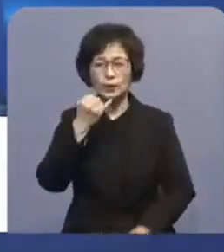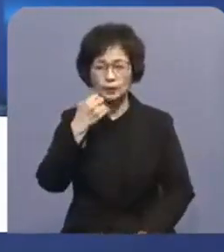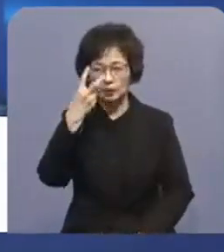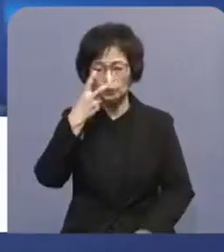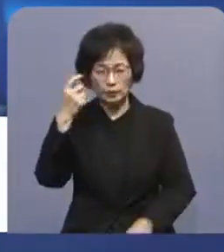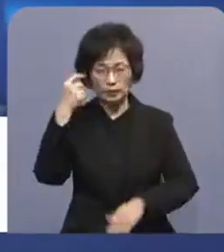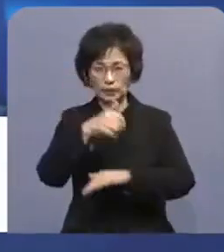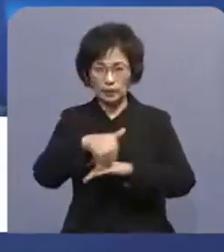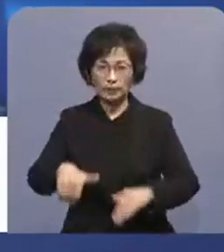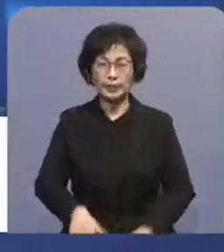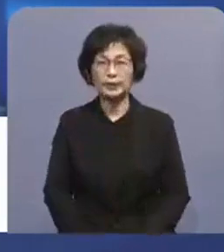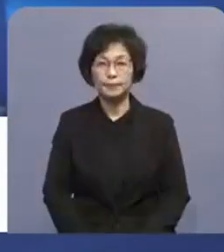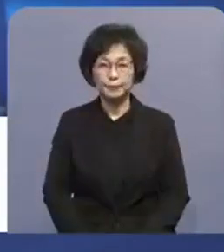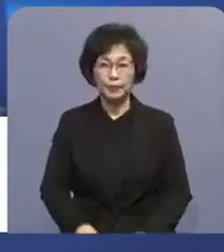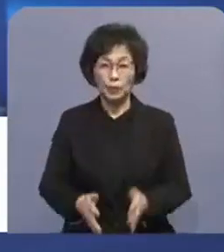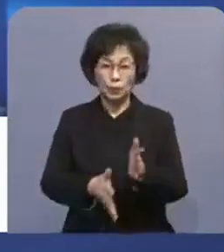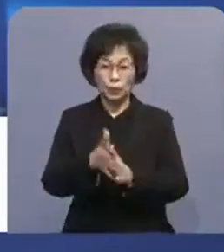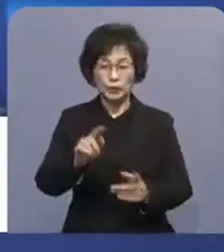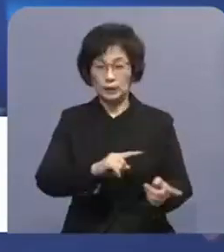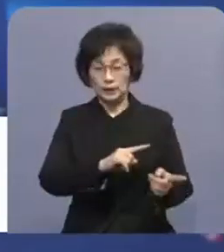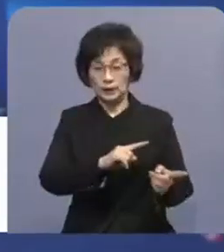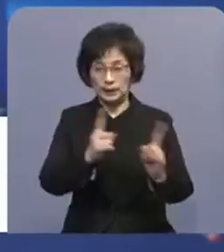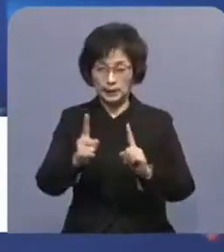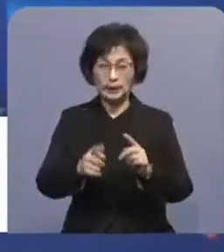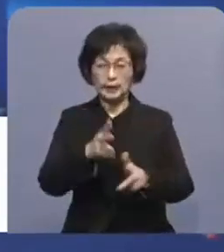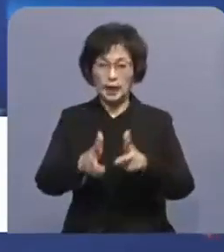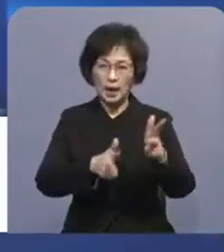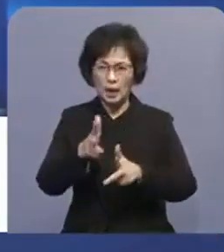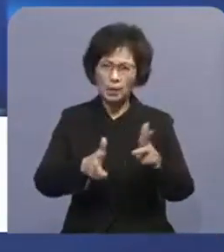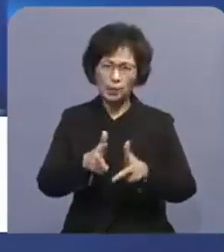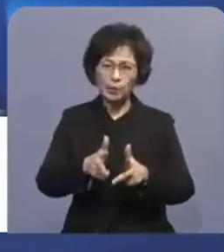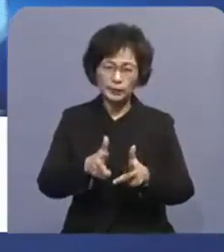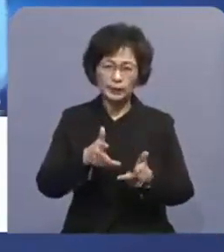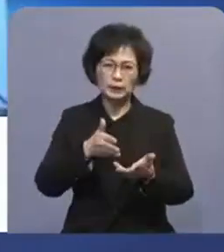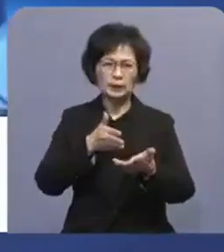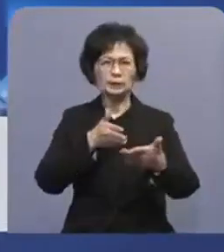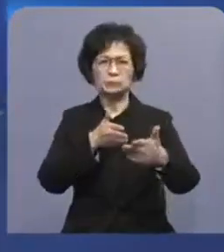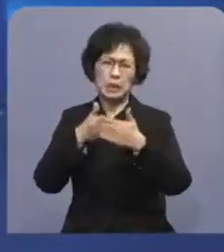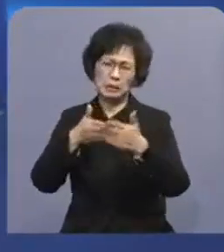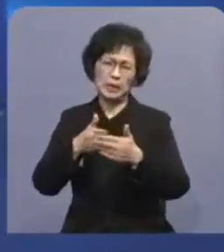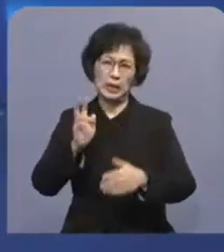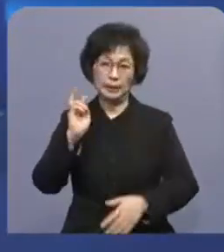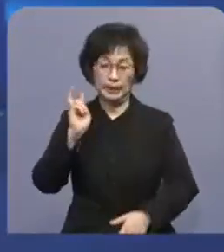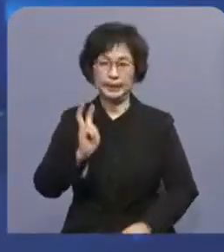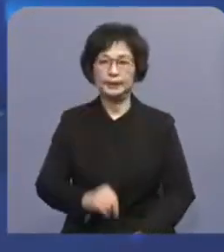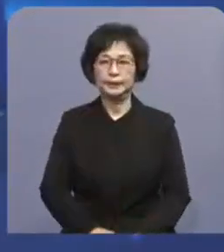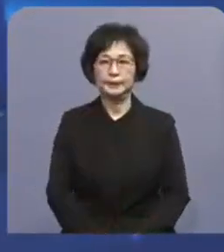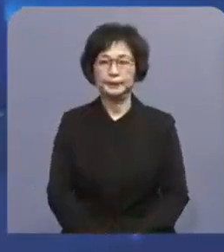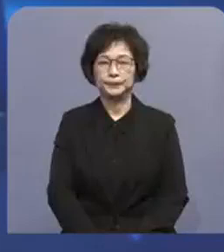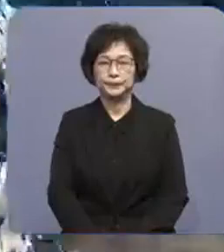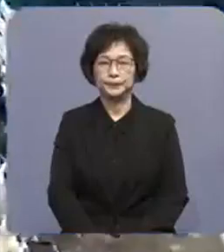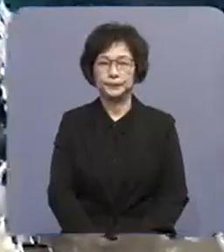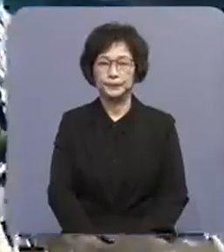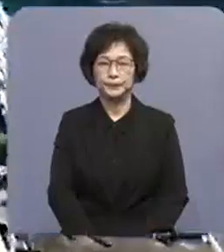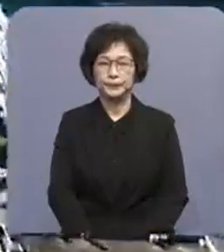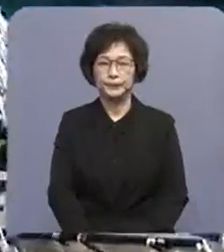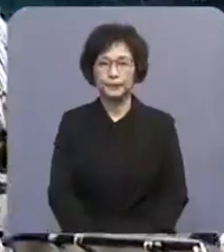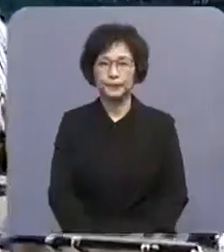이 일대에 추진하던 도시재생 혁신 사업은 사실상 어렵게 됐습니다. 보도에 최재훈 기자입니다.